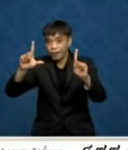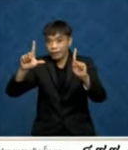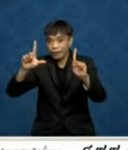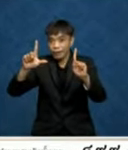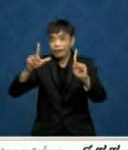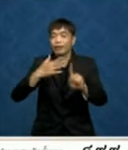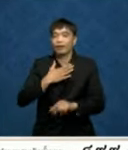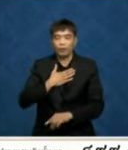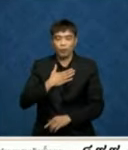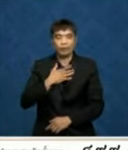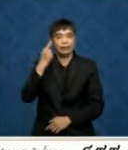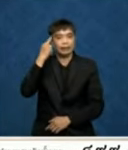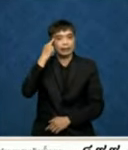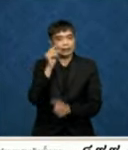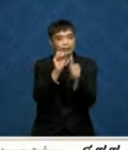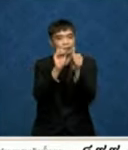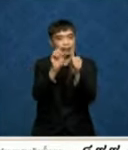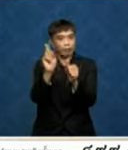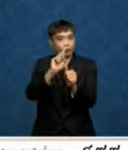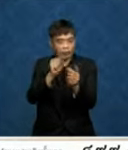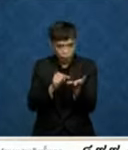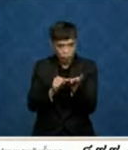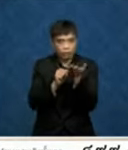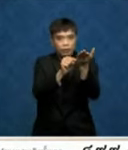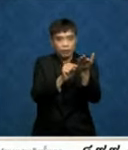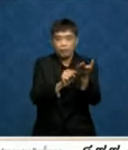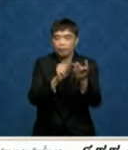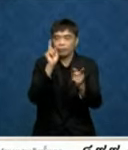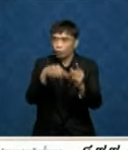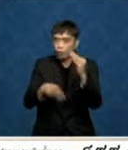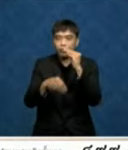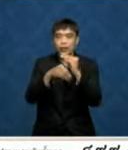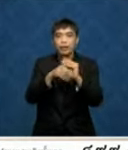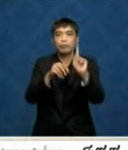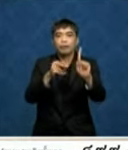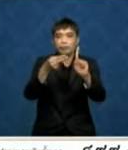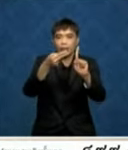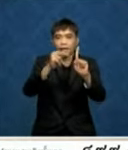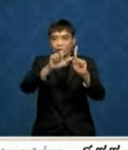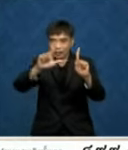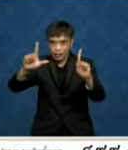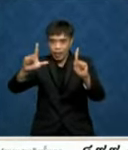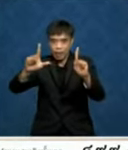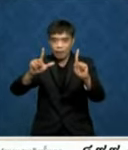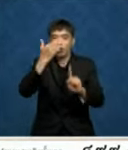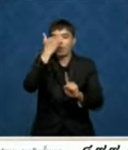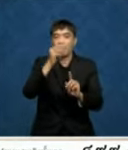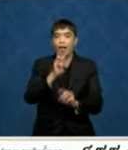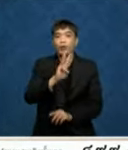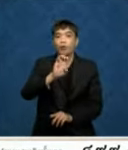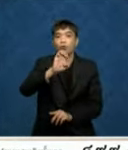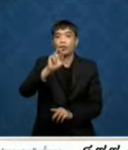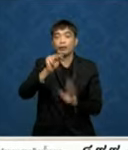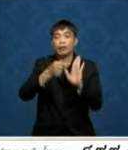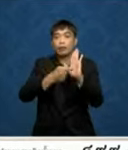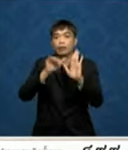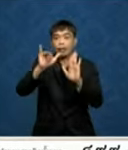เห็นให้ตั้งเป็นจำนวน 10,000 ล้านบาทนะครับเนื่องจากด้วยข้อกฎหมายพ.ร.บ.วินัยการเงินการคลังพุทธศัก